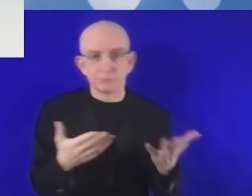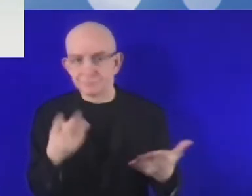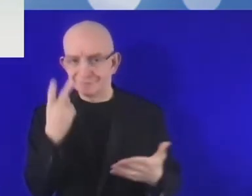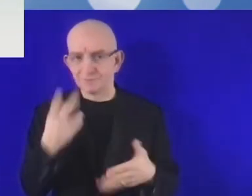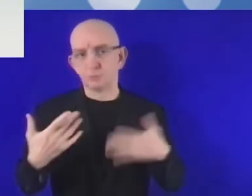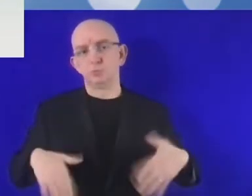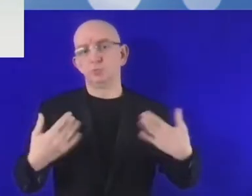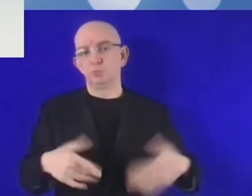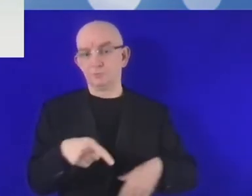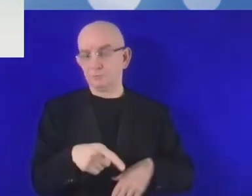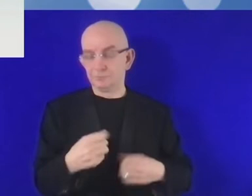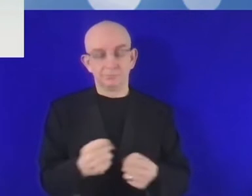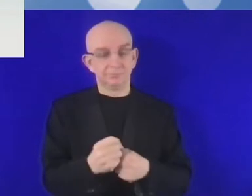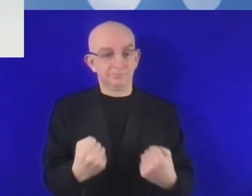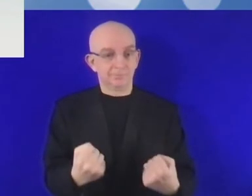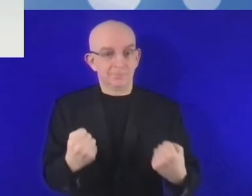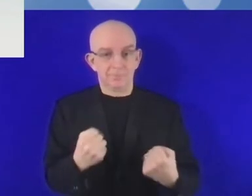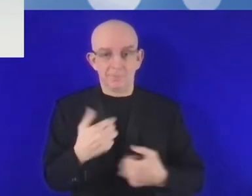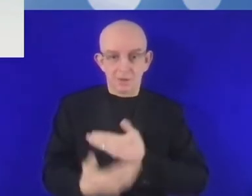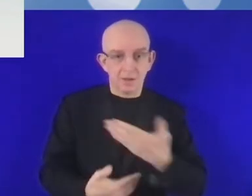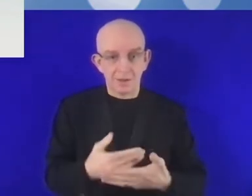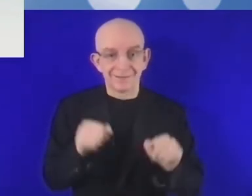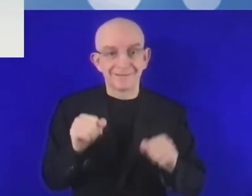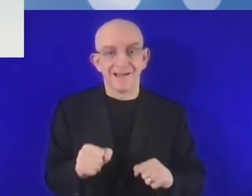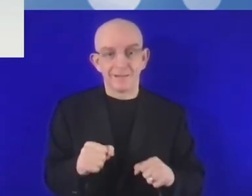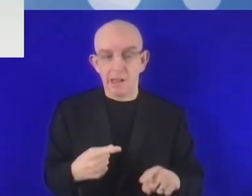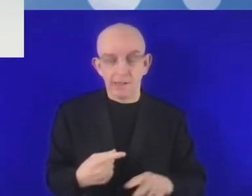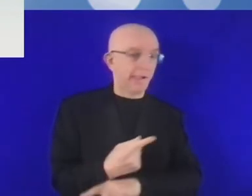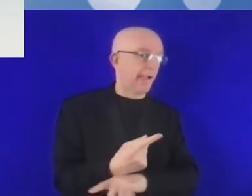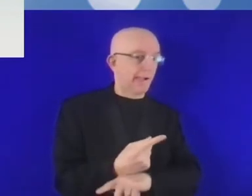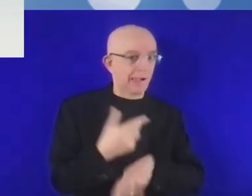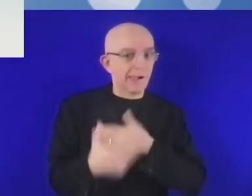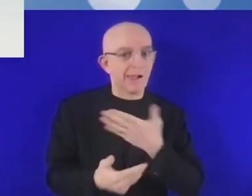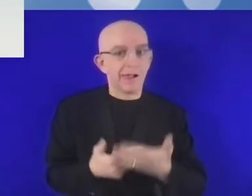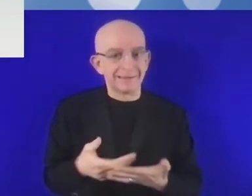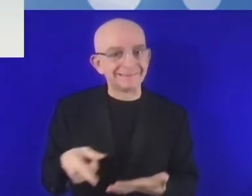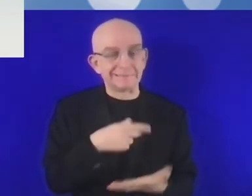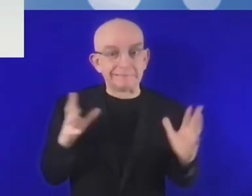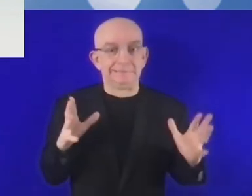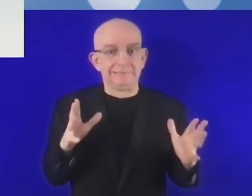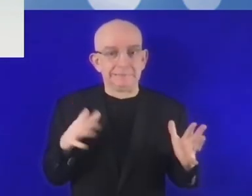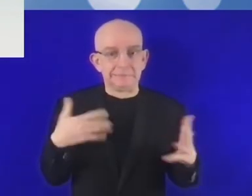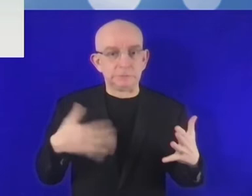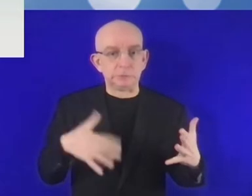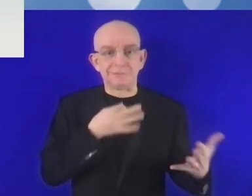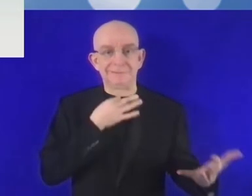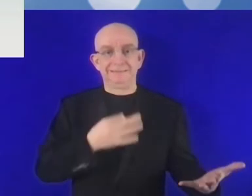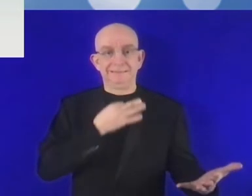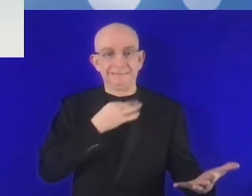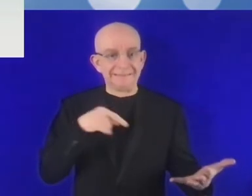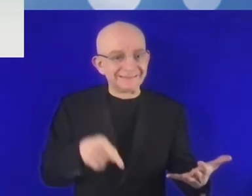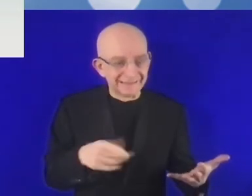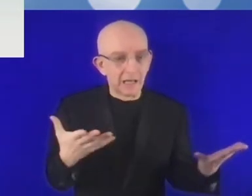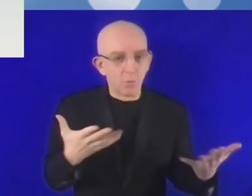بمحاولة العمل على حلول جديدة. يجب أن نتذكر أن إدراج مثل